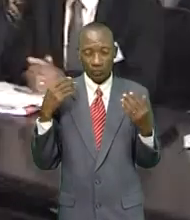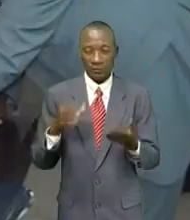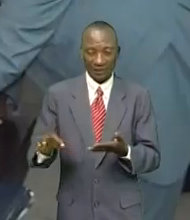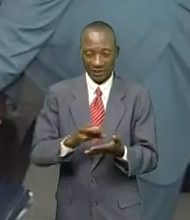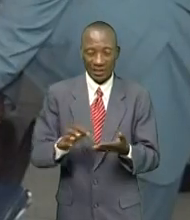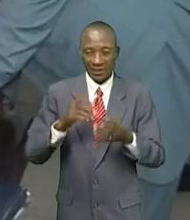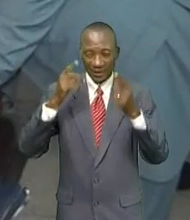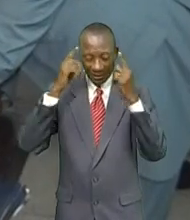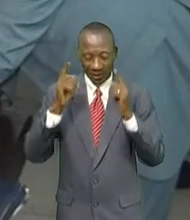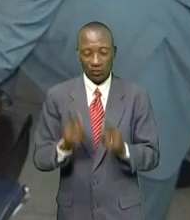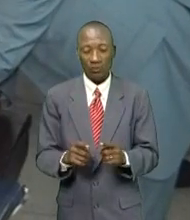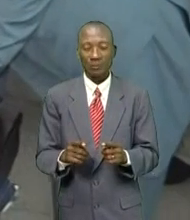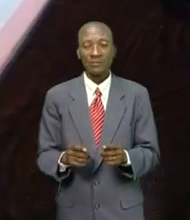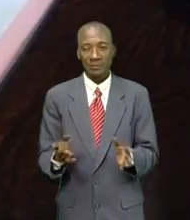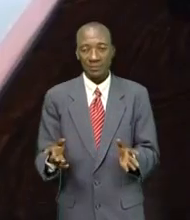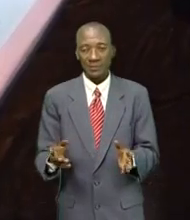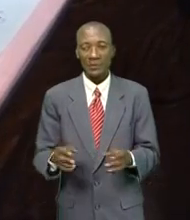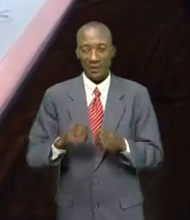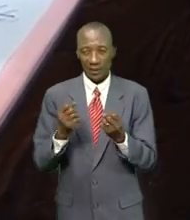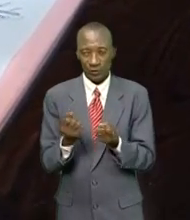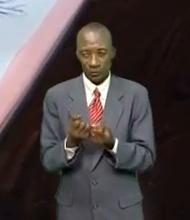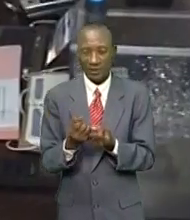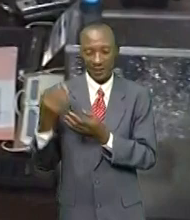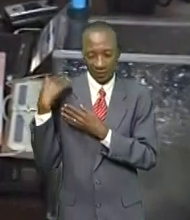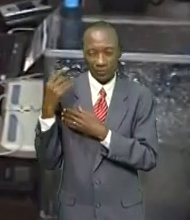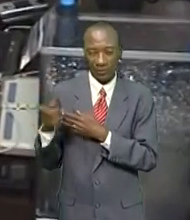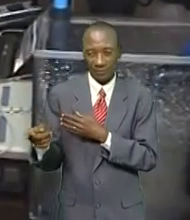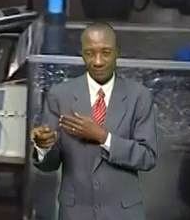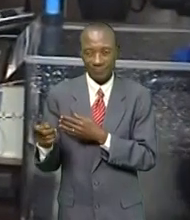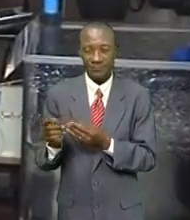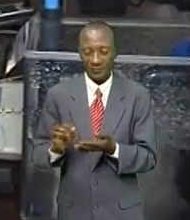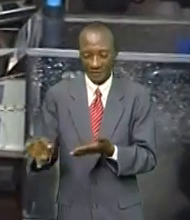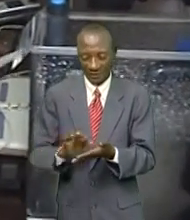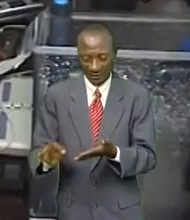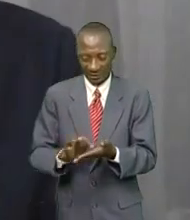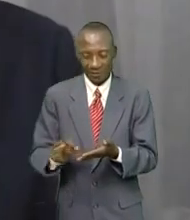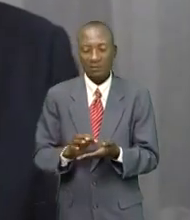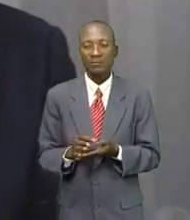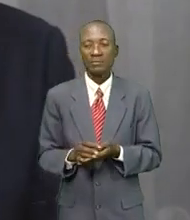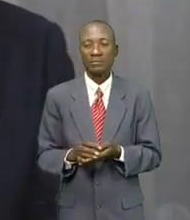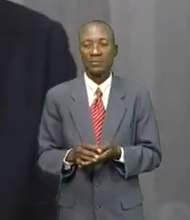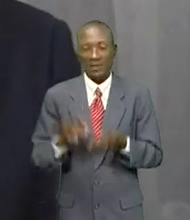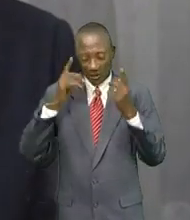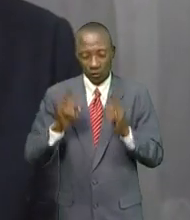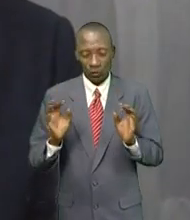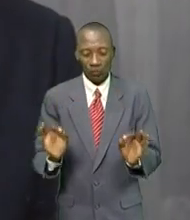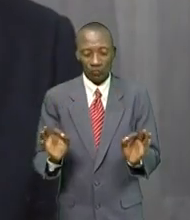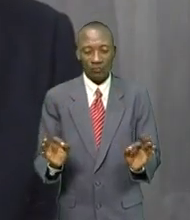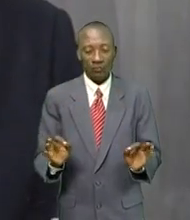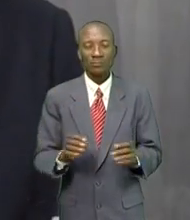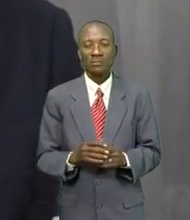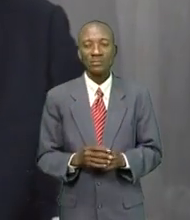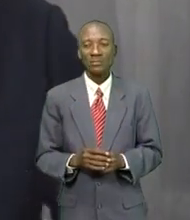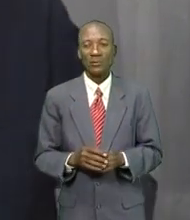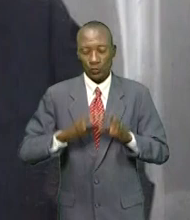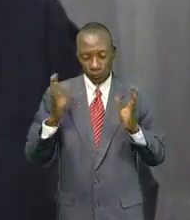accord, le directeur général de la Régie des eaux SA, Clément Moubiaï Kachama, s'est dit très satisfait. Ce nouvel accord, a-t-il dit, vient soutenir la